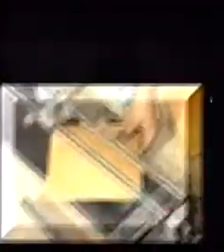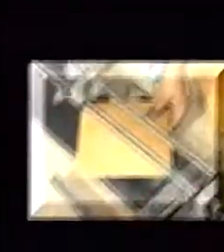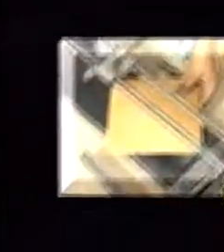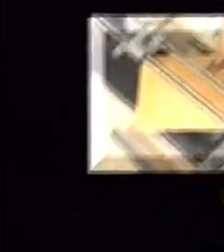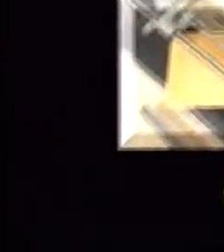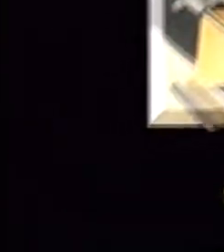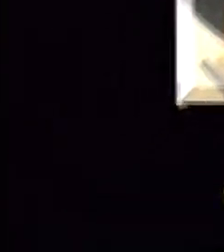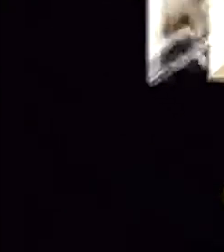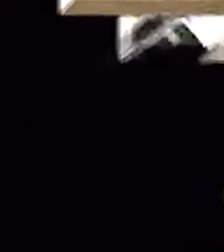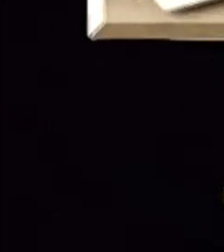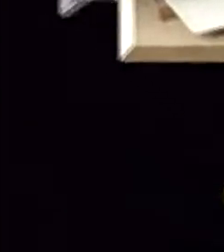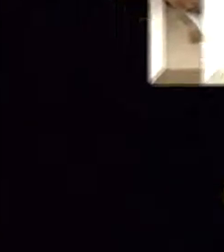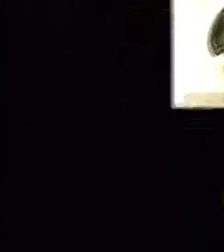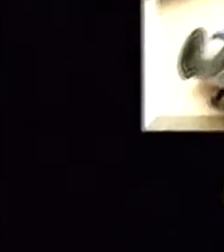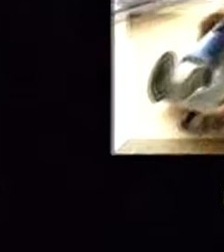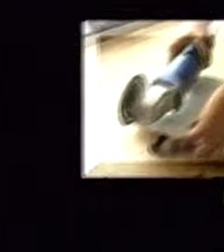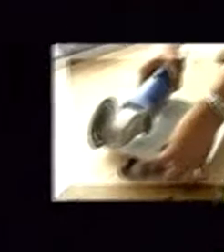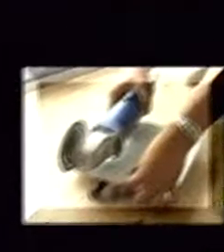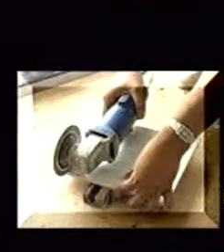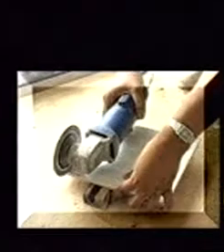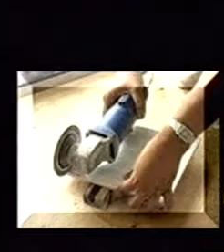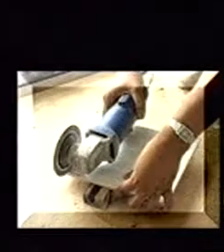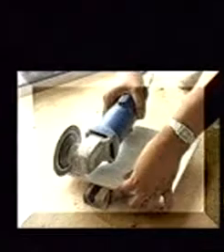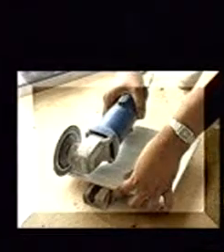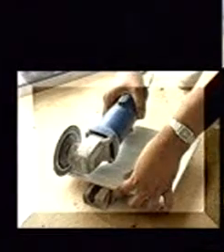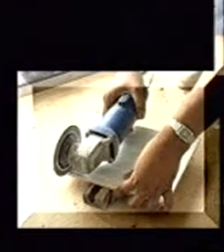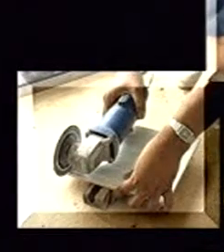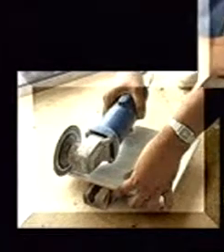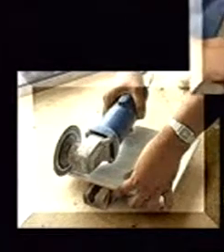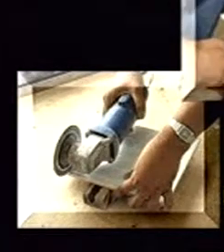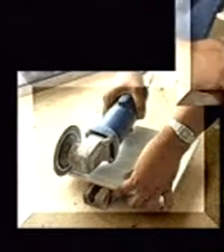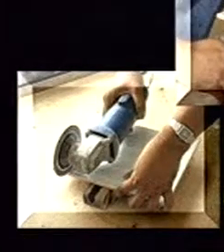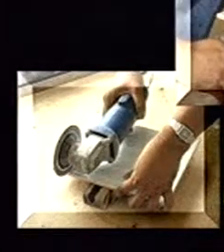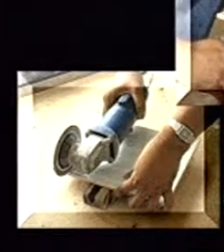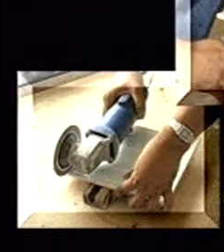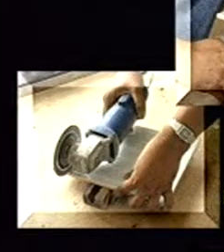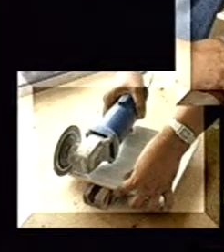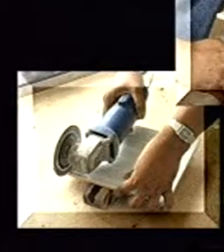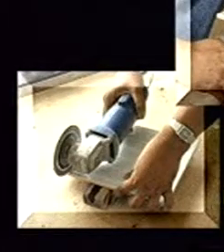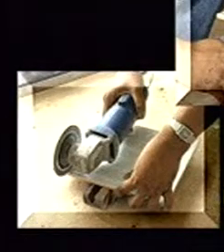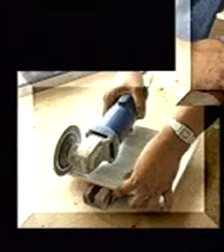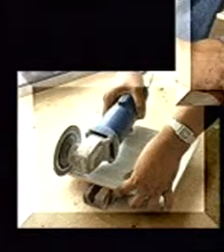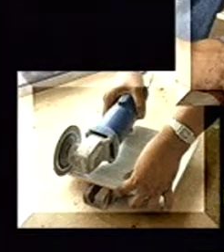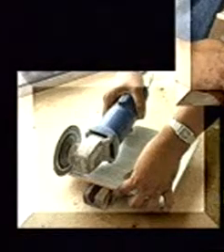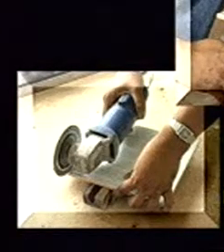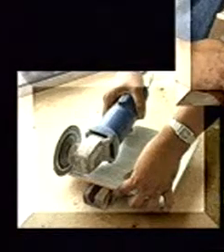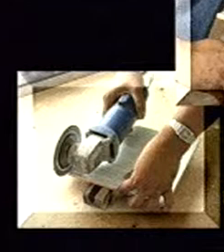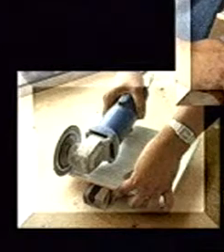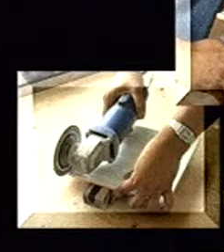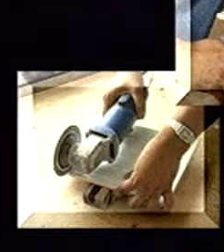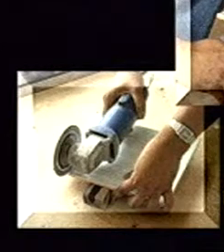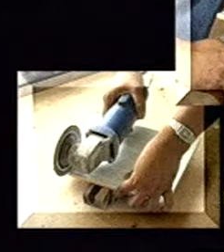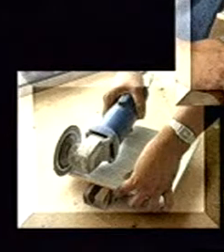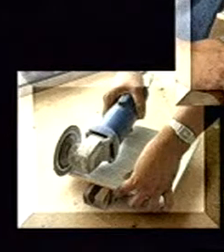วิธีการตัดกระเบื้องมีทั้งแบบตัดตรงตัดเฉียงตัดฉากตัดบากตัดโค้งและตัดเข้